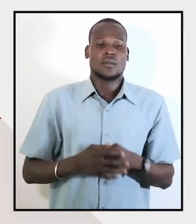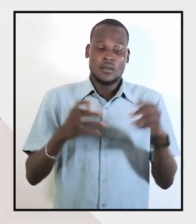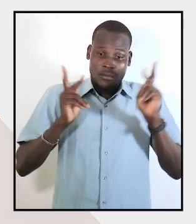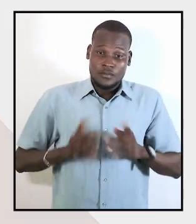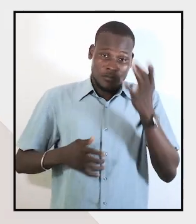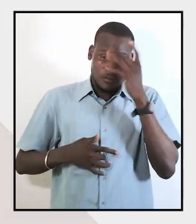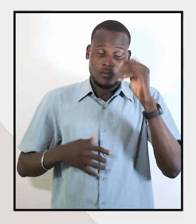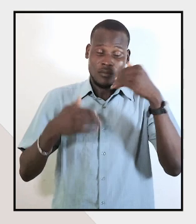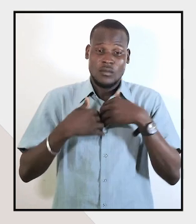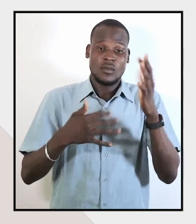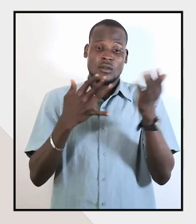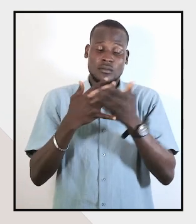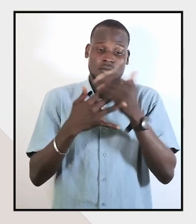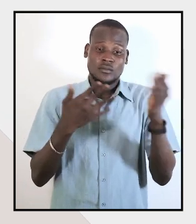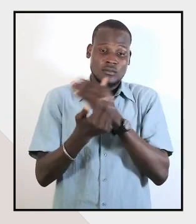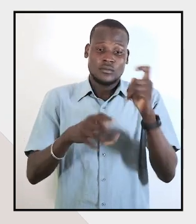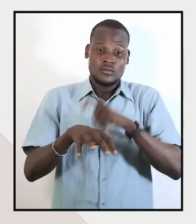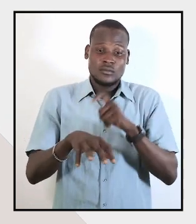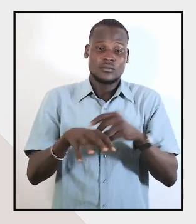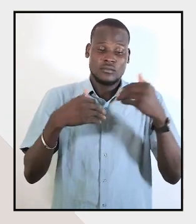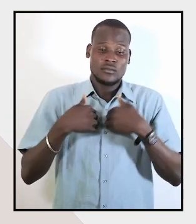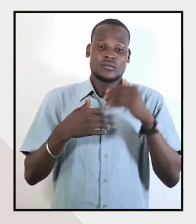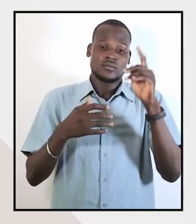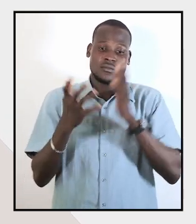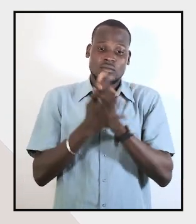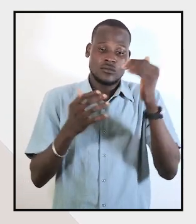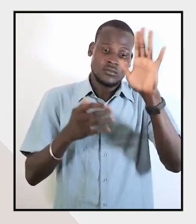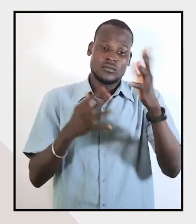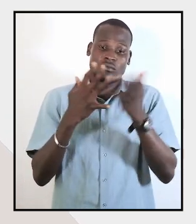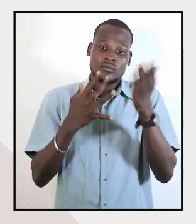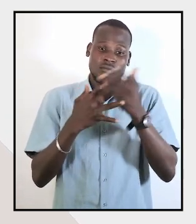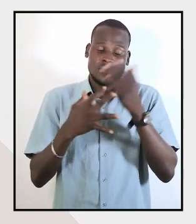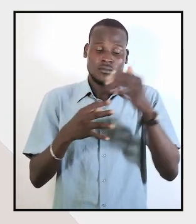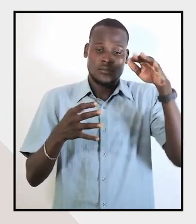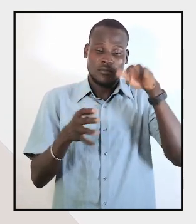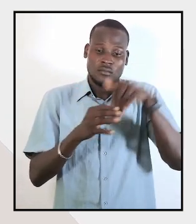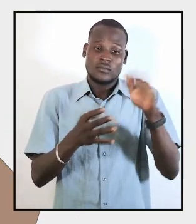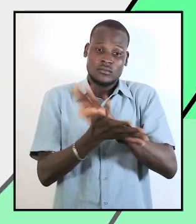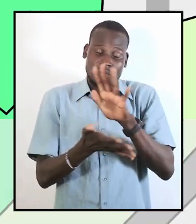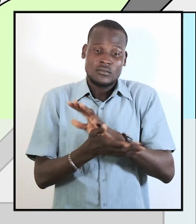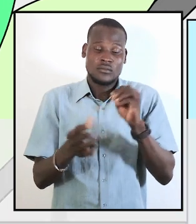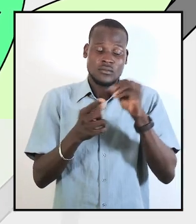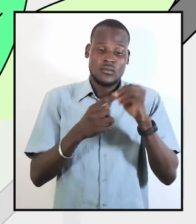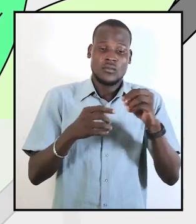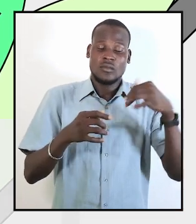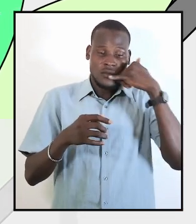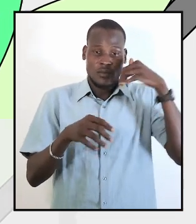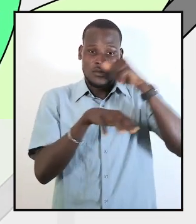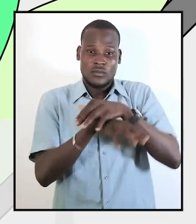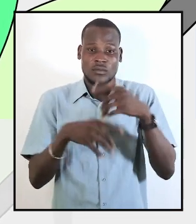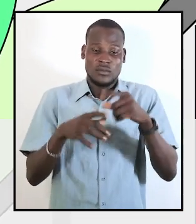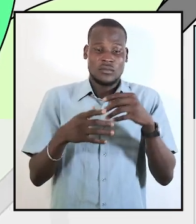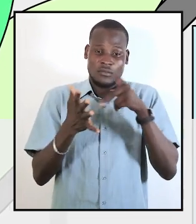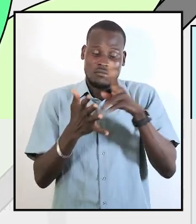a le droit d'obtenir à tout moment tout ou partie de son dossier médical, soit en version physique ou en version numérique,